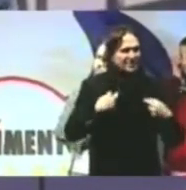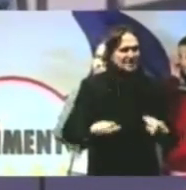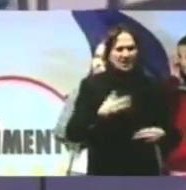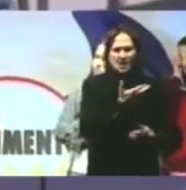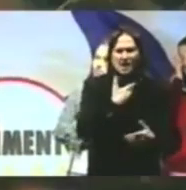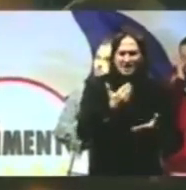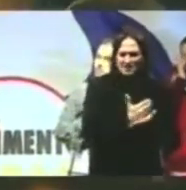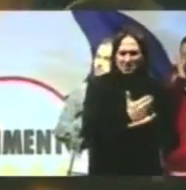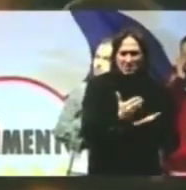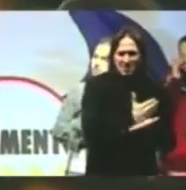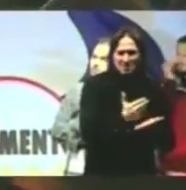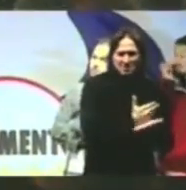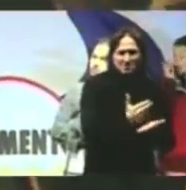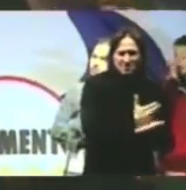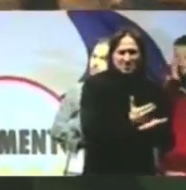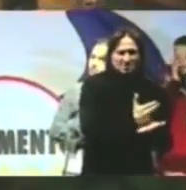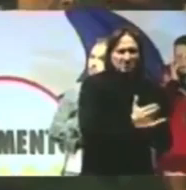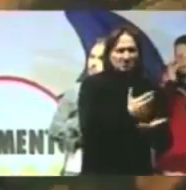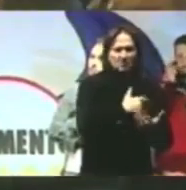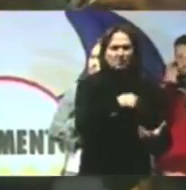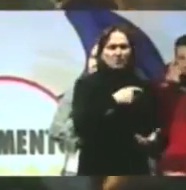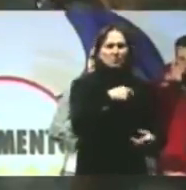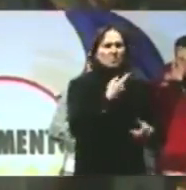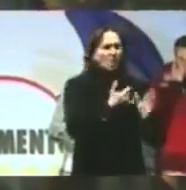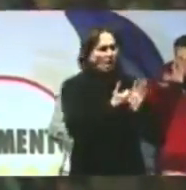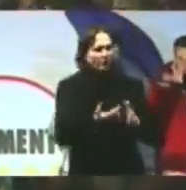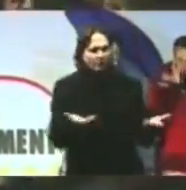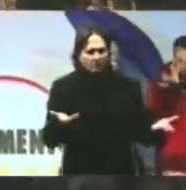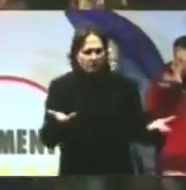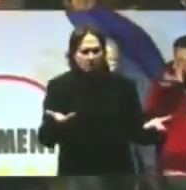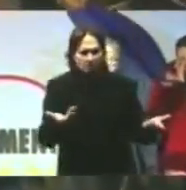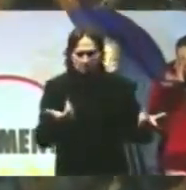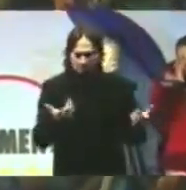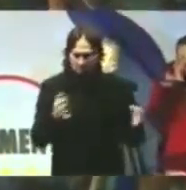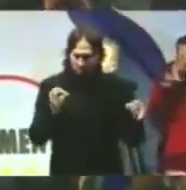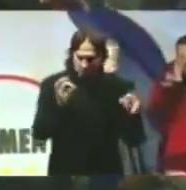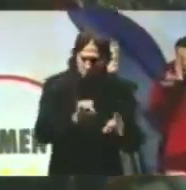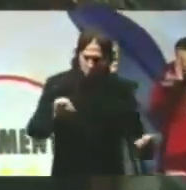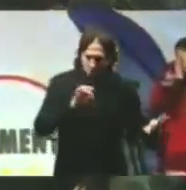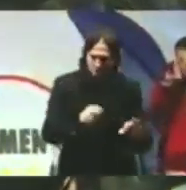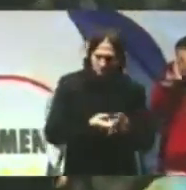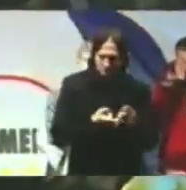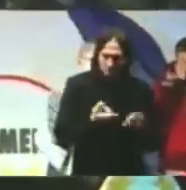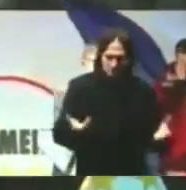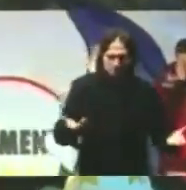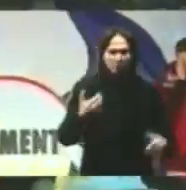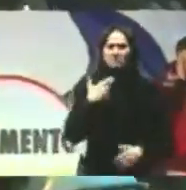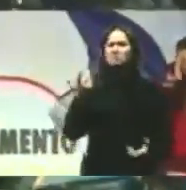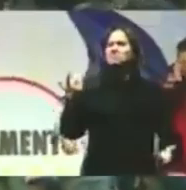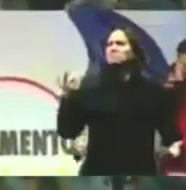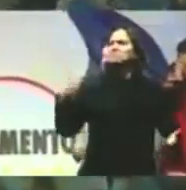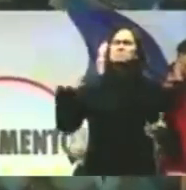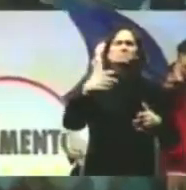ritrovi lì, sul nulla, nel silenzio generale dei giornali e delle